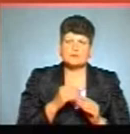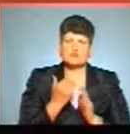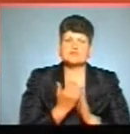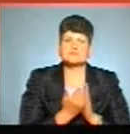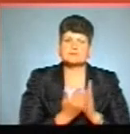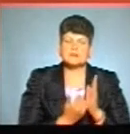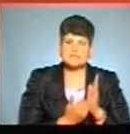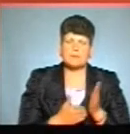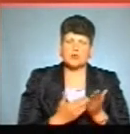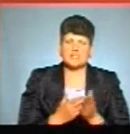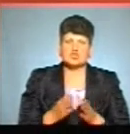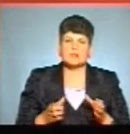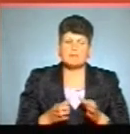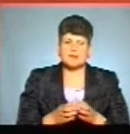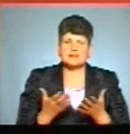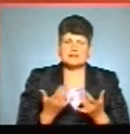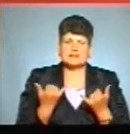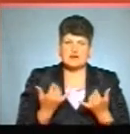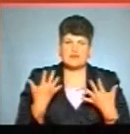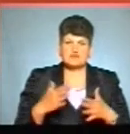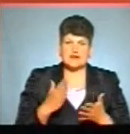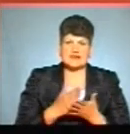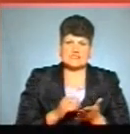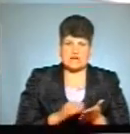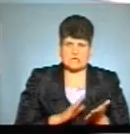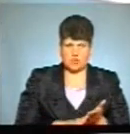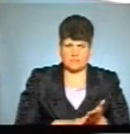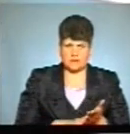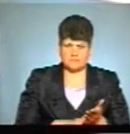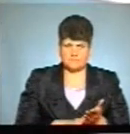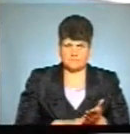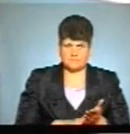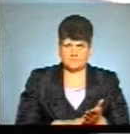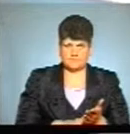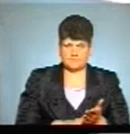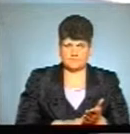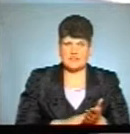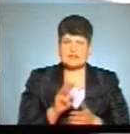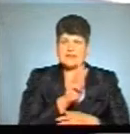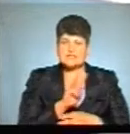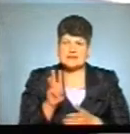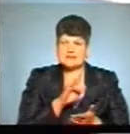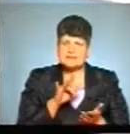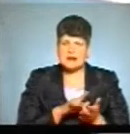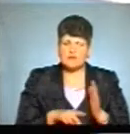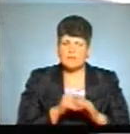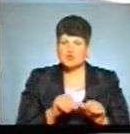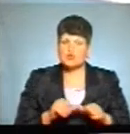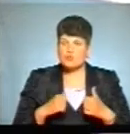списків політичних партій, вже які зараз є зареєстровані? На сайті Центральної виборчої комісії